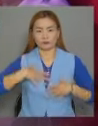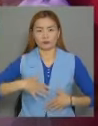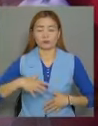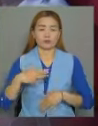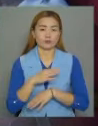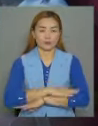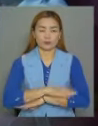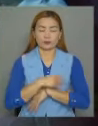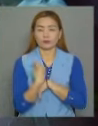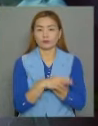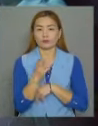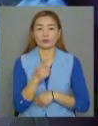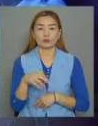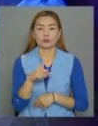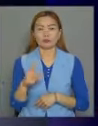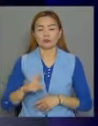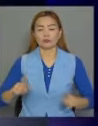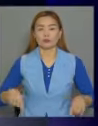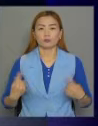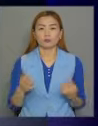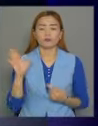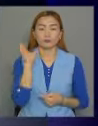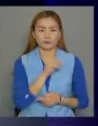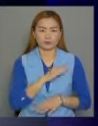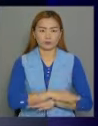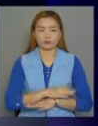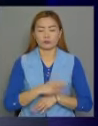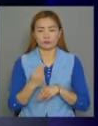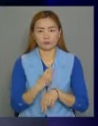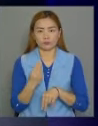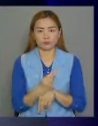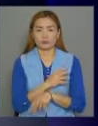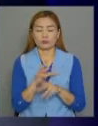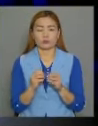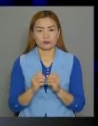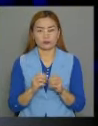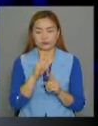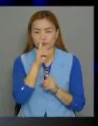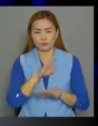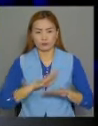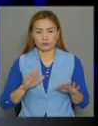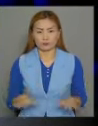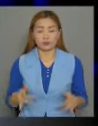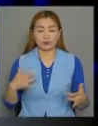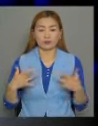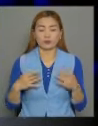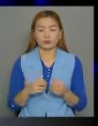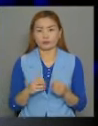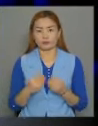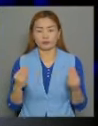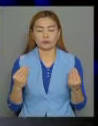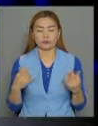Сондықтан да адам жанын рухани байытып, өмірлік көзқарастарын қалыптастыратын өнер ордасының қашанда орны ерек. Театр қашанда